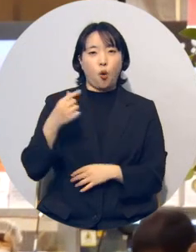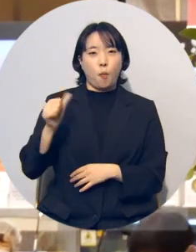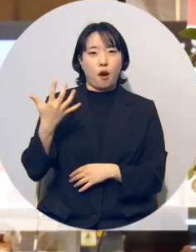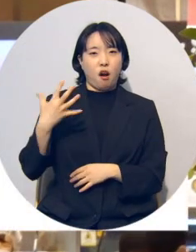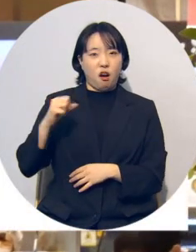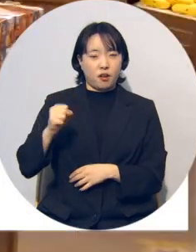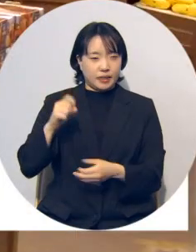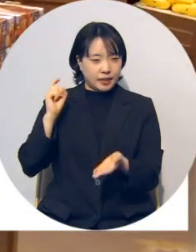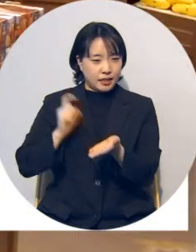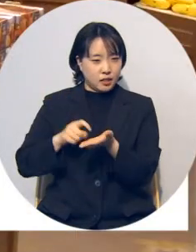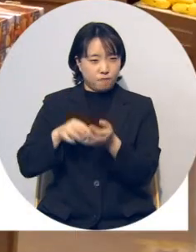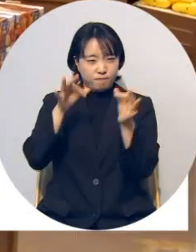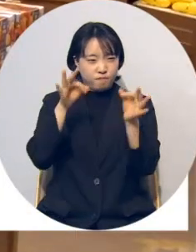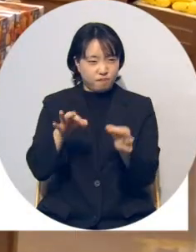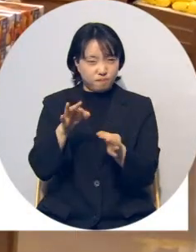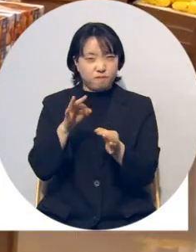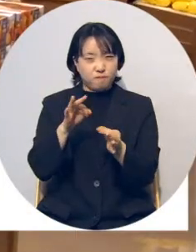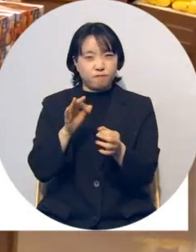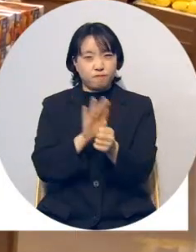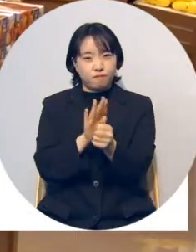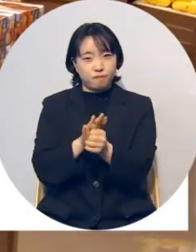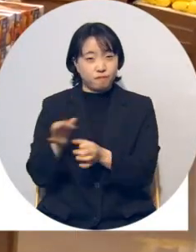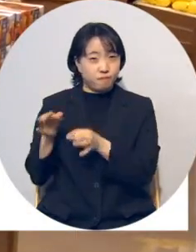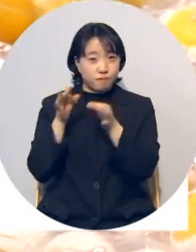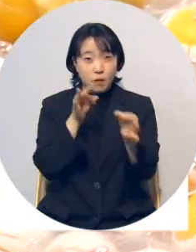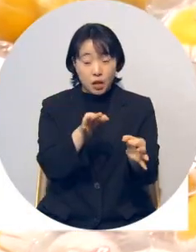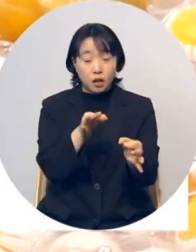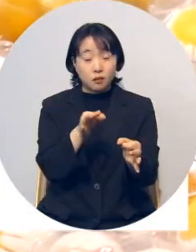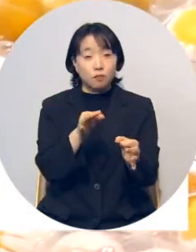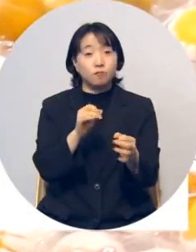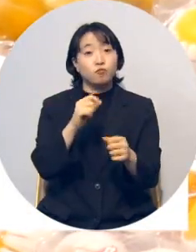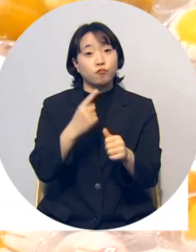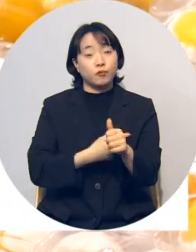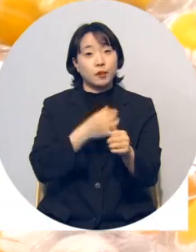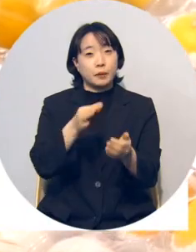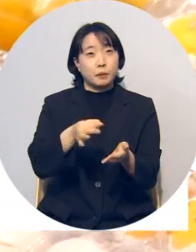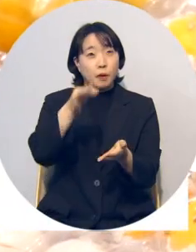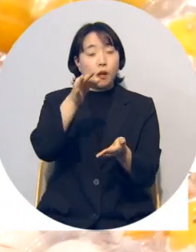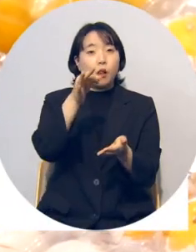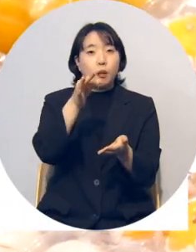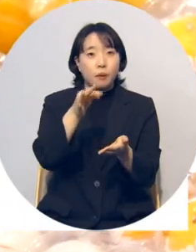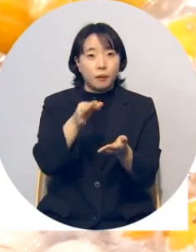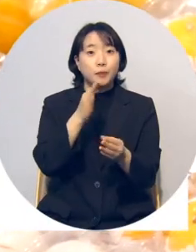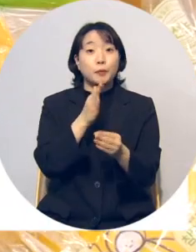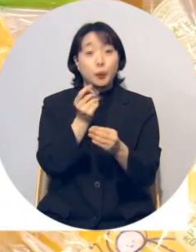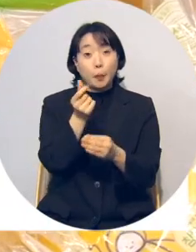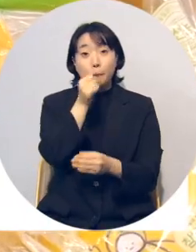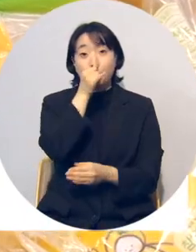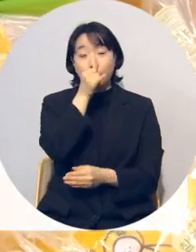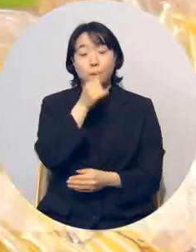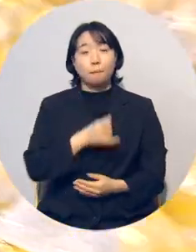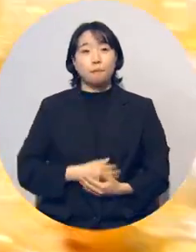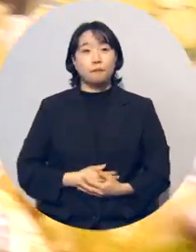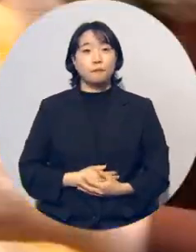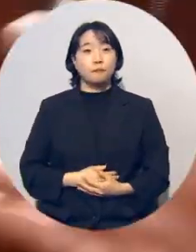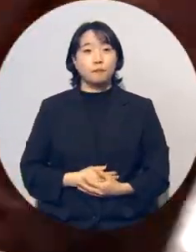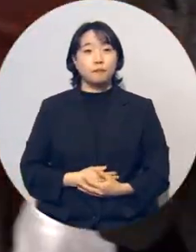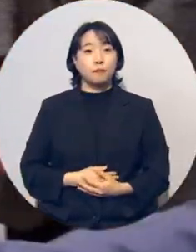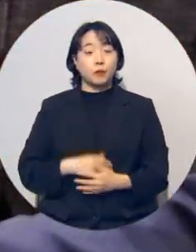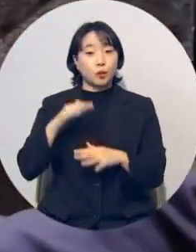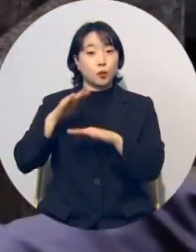규모 긴급 가격 안정 자금 지원을 통해 농산물 소매 가격 오름세도 한풀 꺾였습니다.